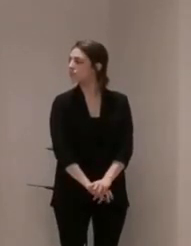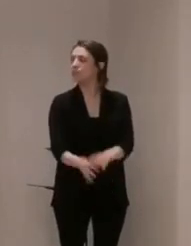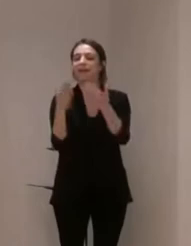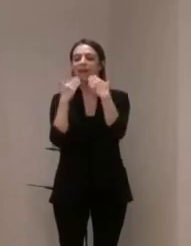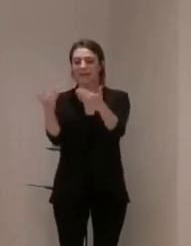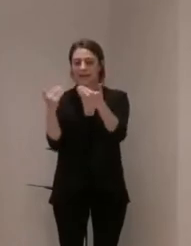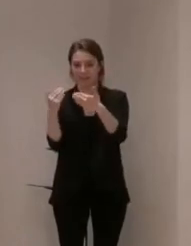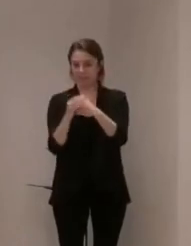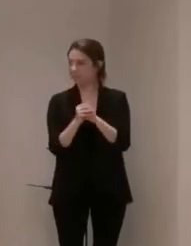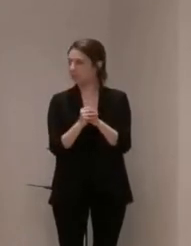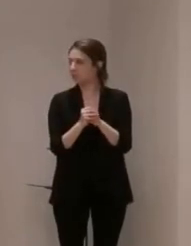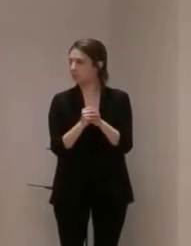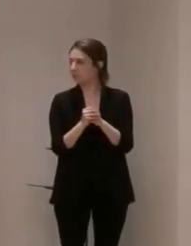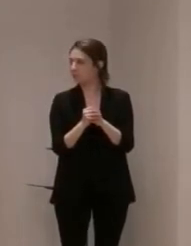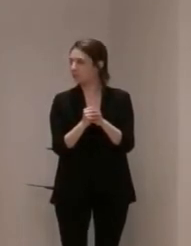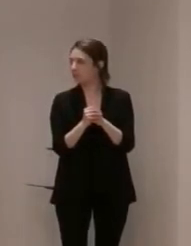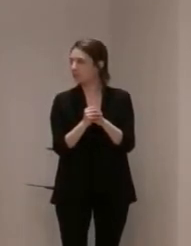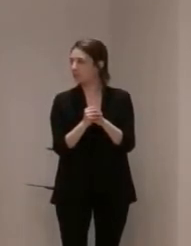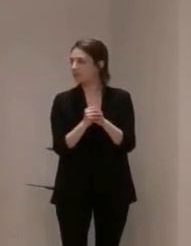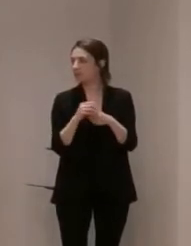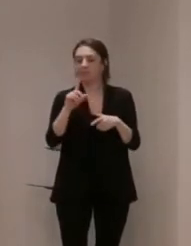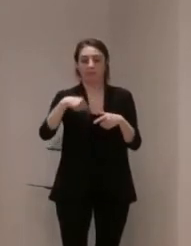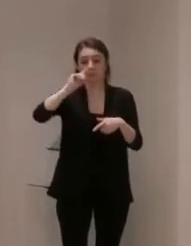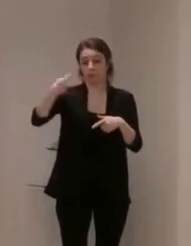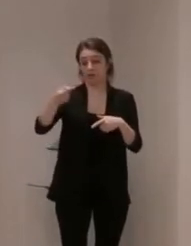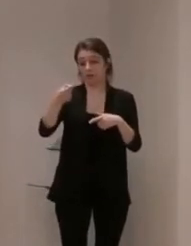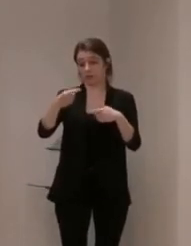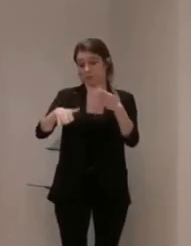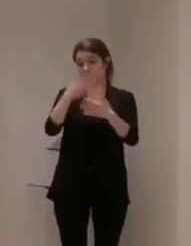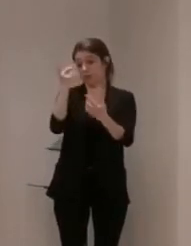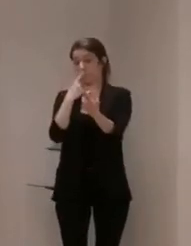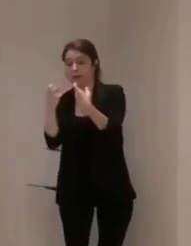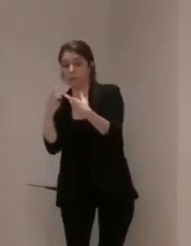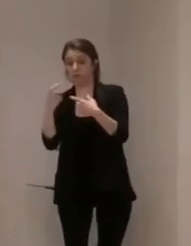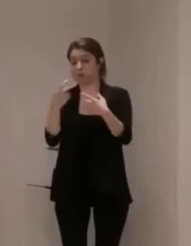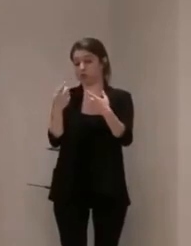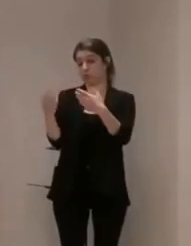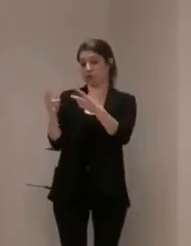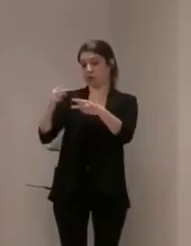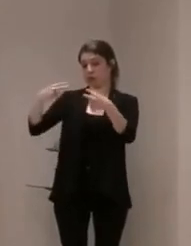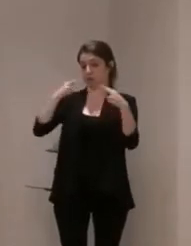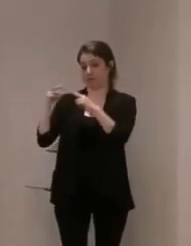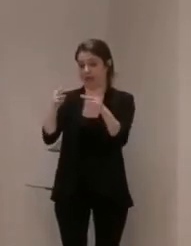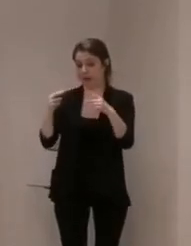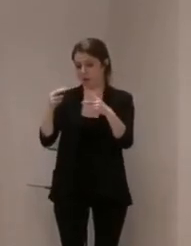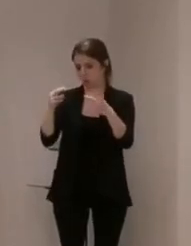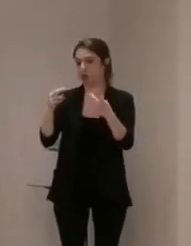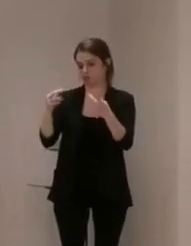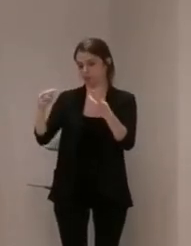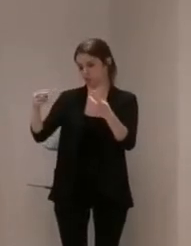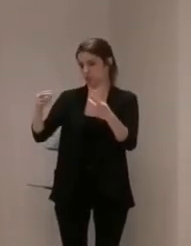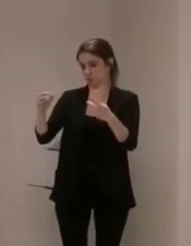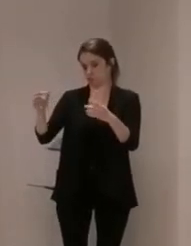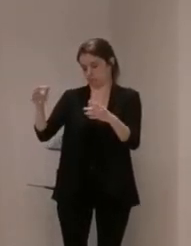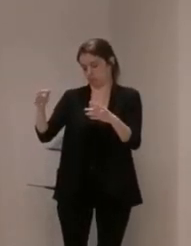Gràcies, Pena. Després esperem que contribueixis també quan fem més a la taula, més la taula rodona. Ara ens hem posat en situació, no? Ja sap de què